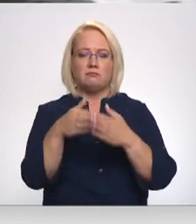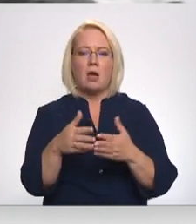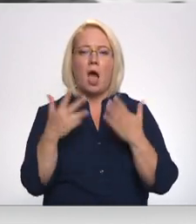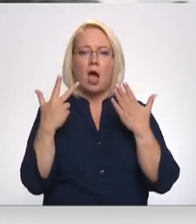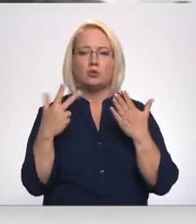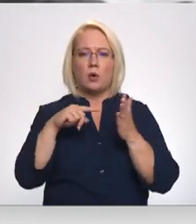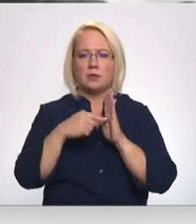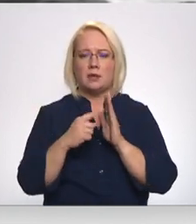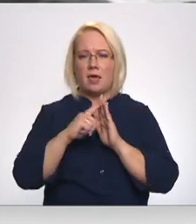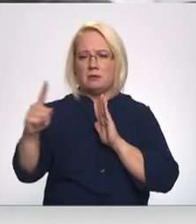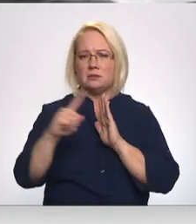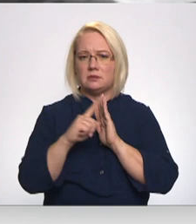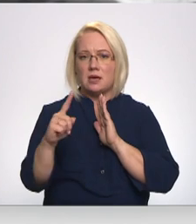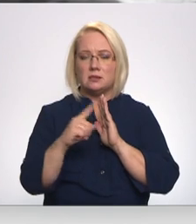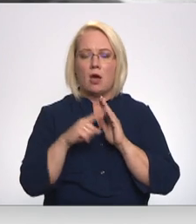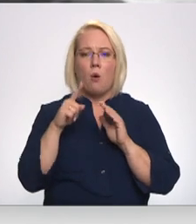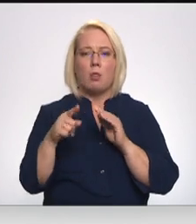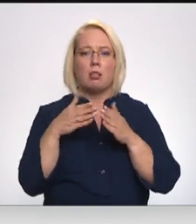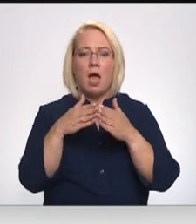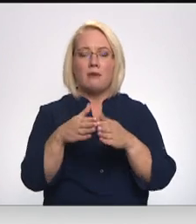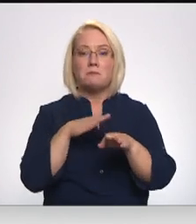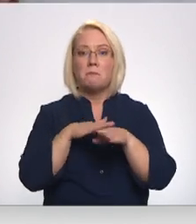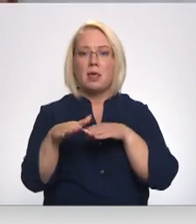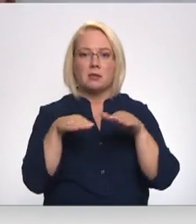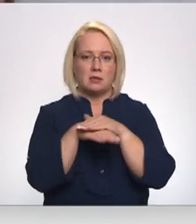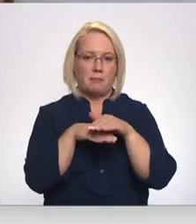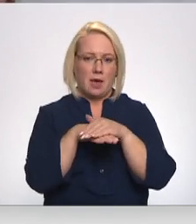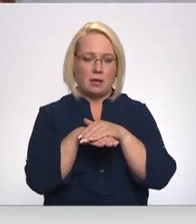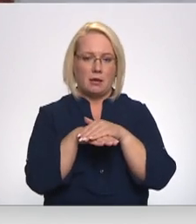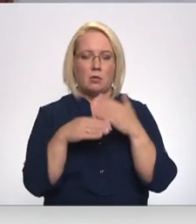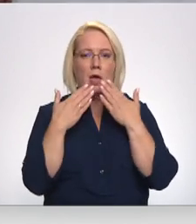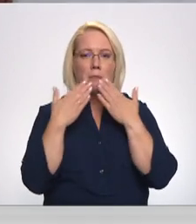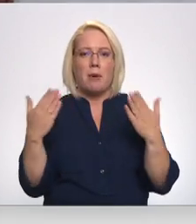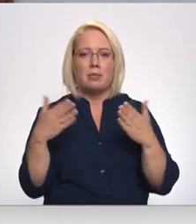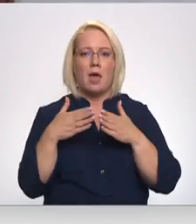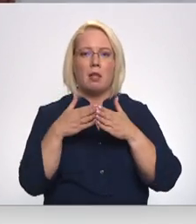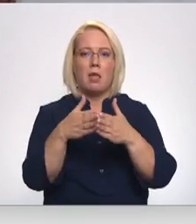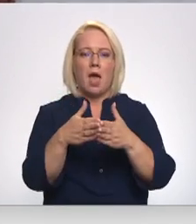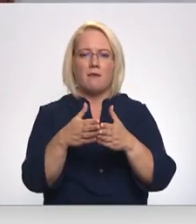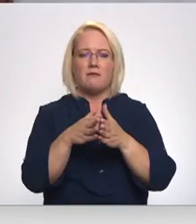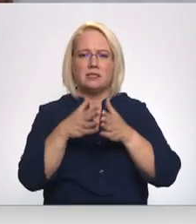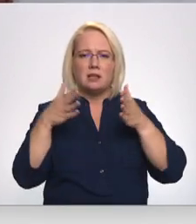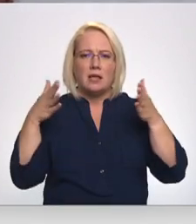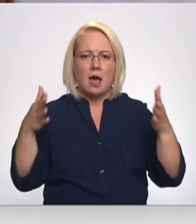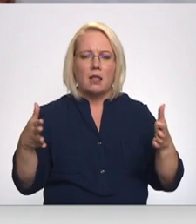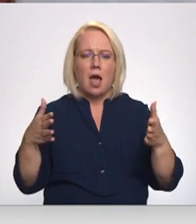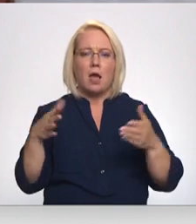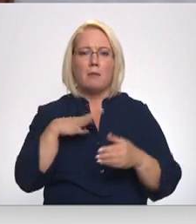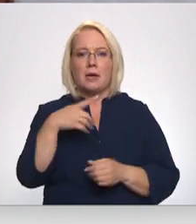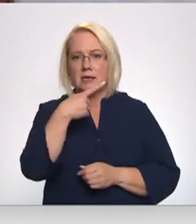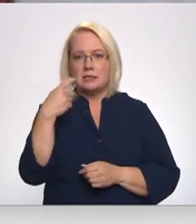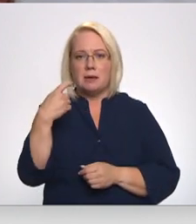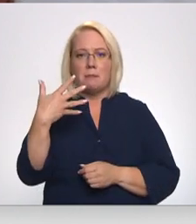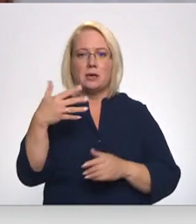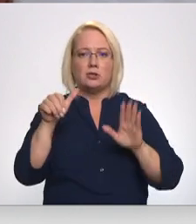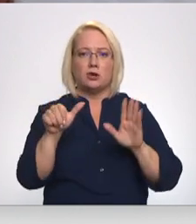reizes. Laivas bija bēgļu pārpilnas. Pēdējā laiva bija lielāka visām citām. Tur bija